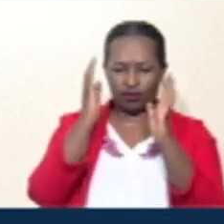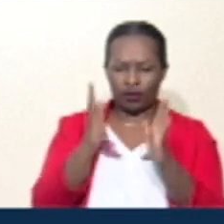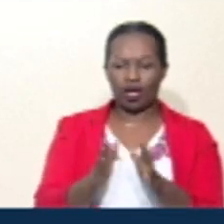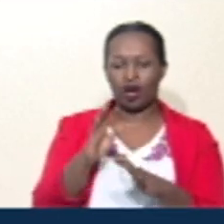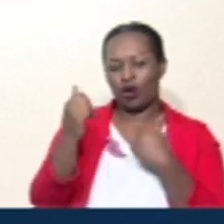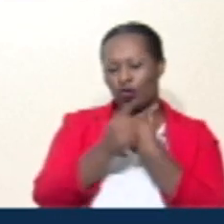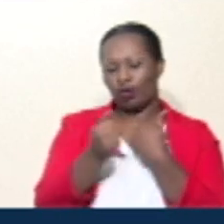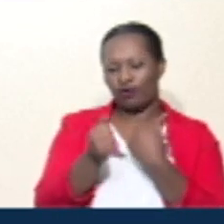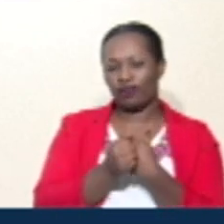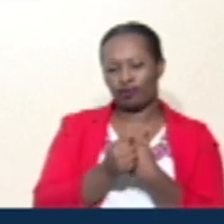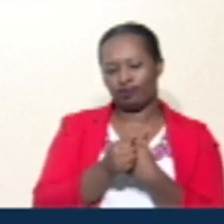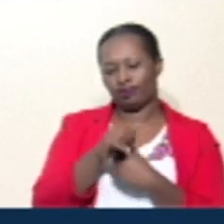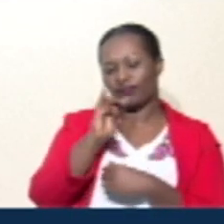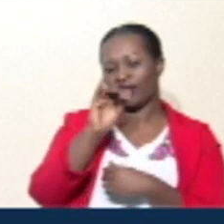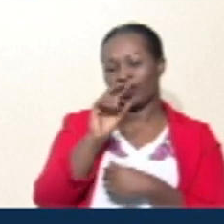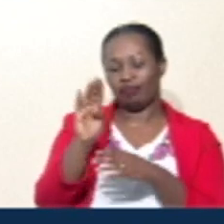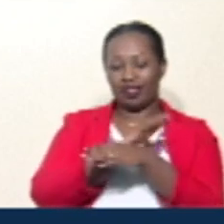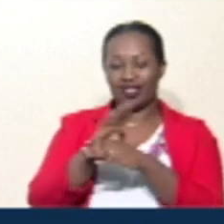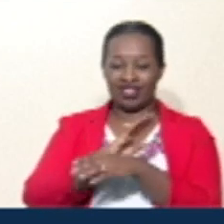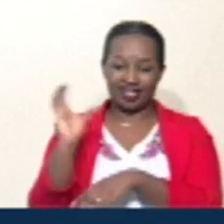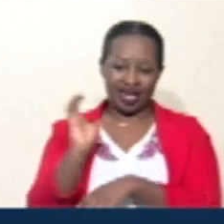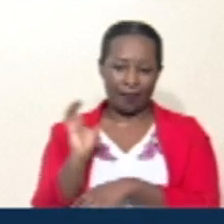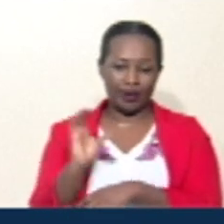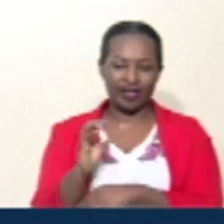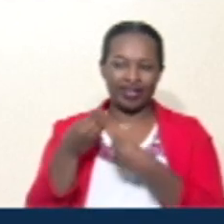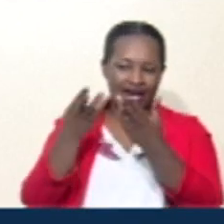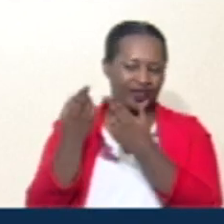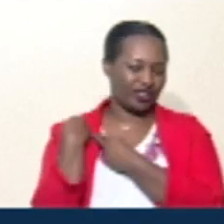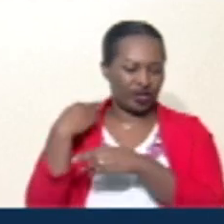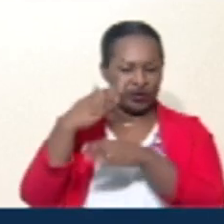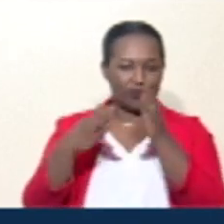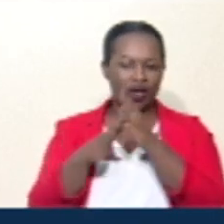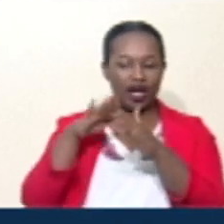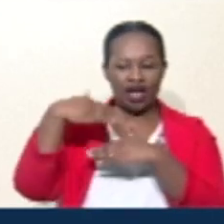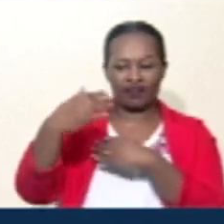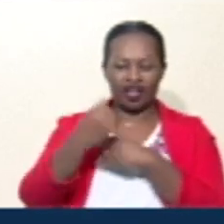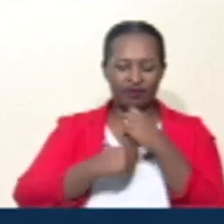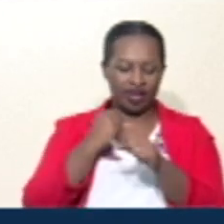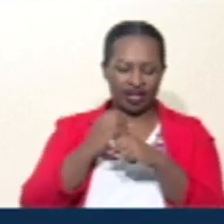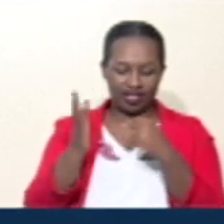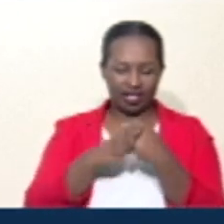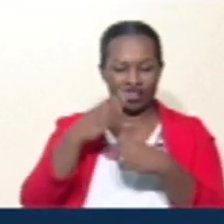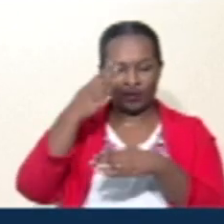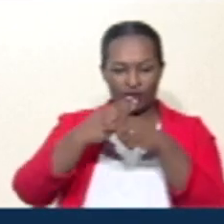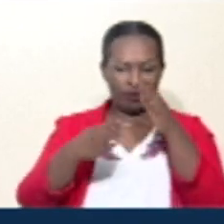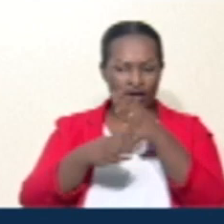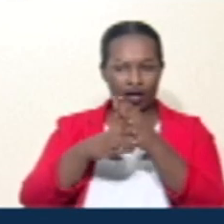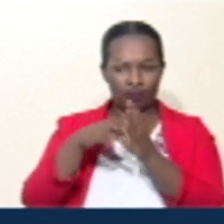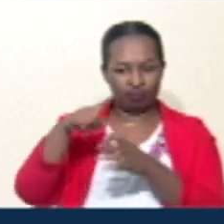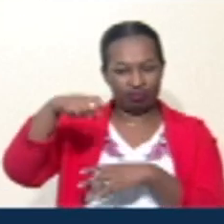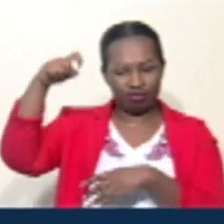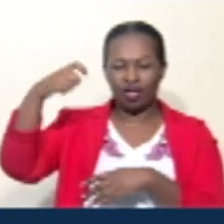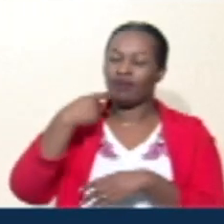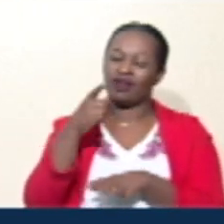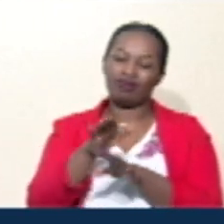Company yahawe inshingano zo kurangiza iyi nyubako. Nyuma y'imyaka 9 imirimo yo kuryubaka isubitswe, iyi nayo bisa naho imirimo igenda biguru